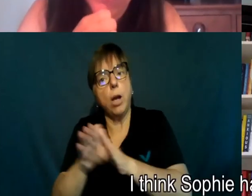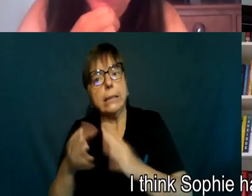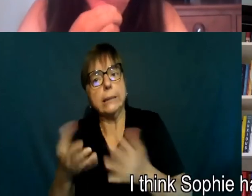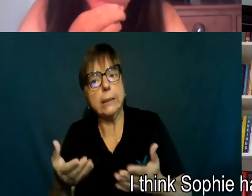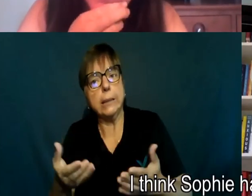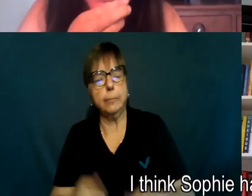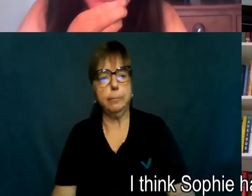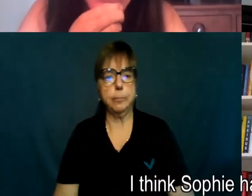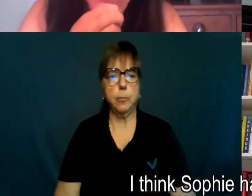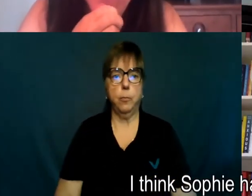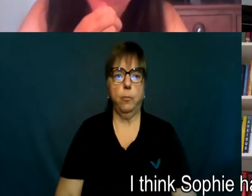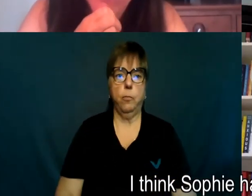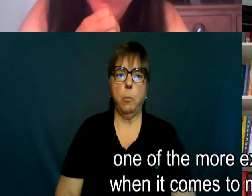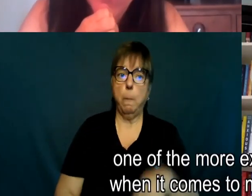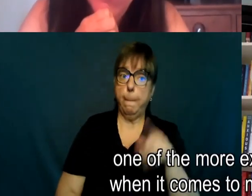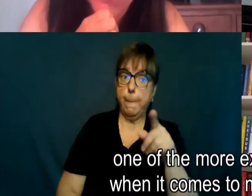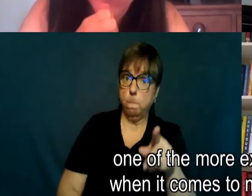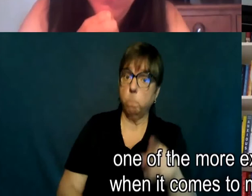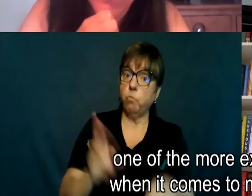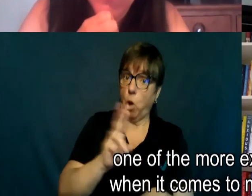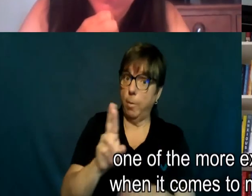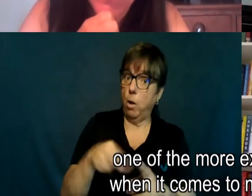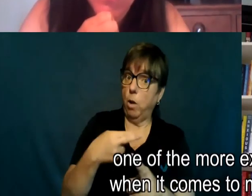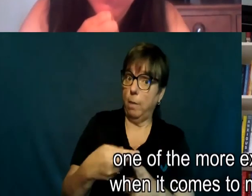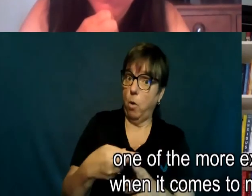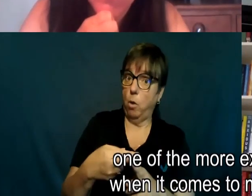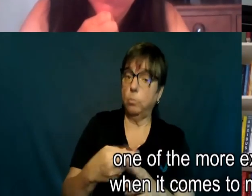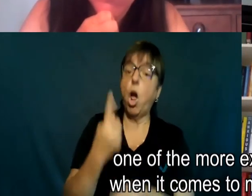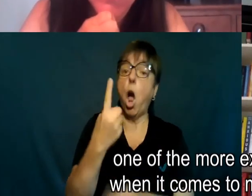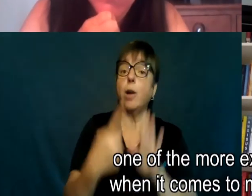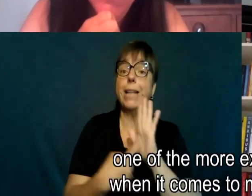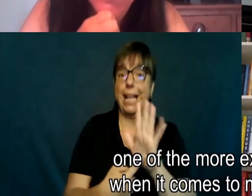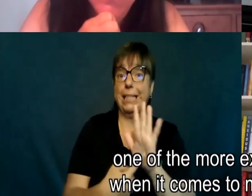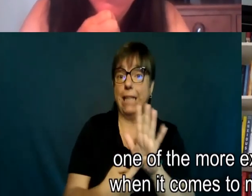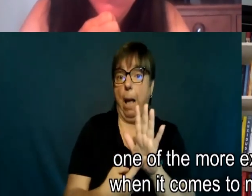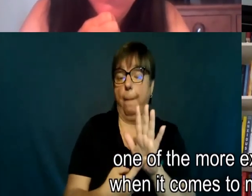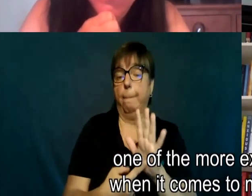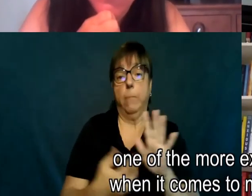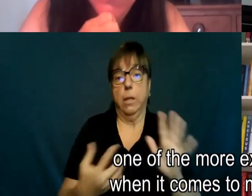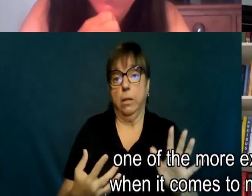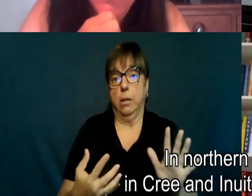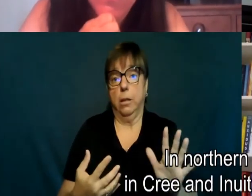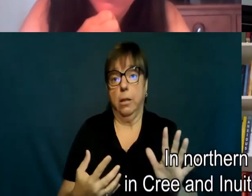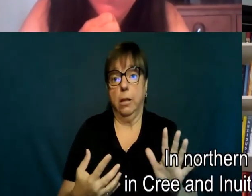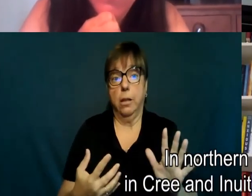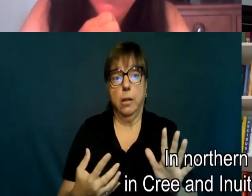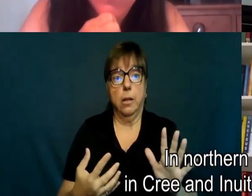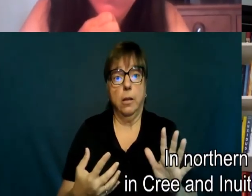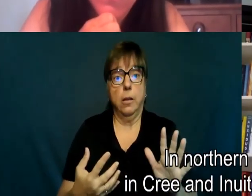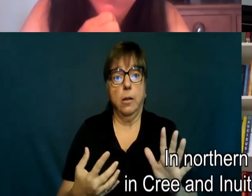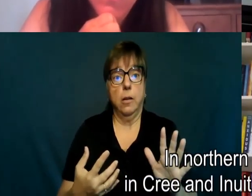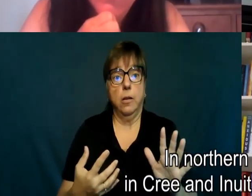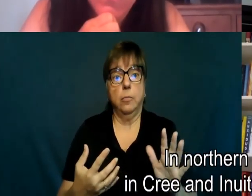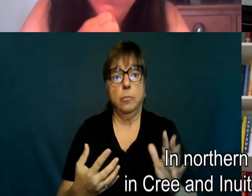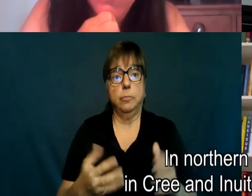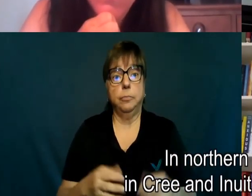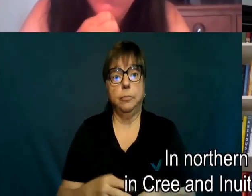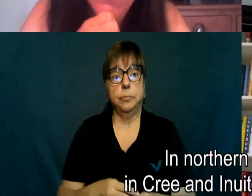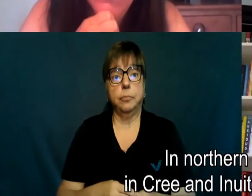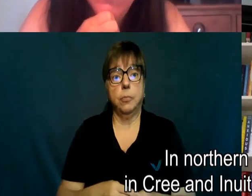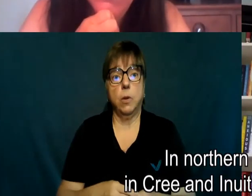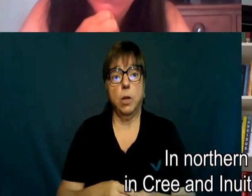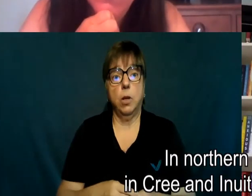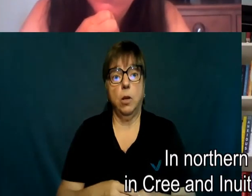Je pense que Sophie a donné un des exemples qui est exemplaire, je pense, dans les mesures prises. Il y